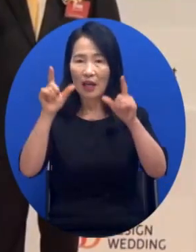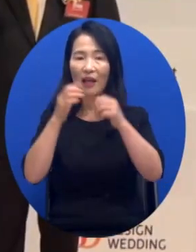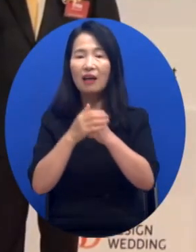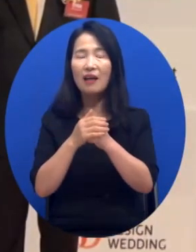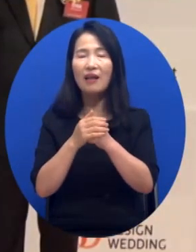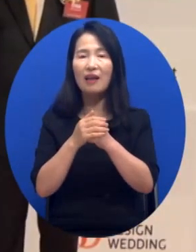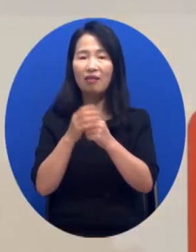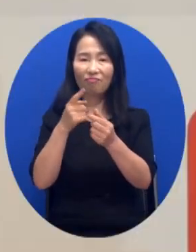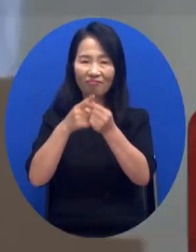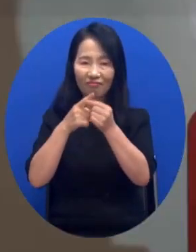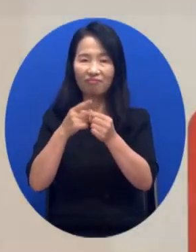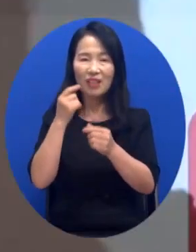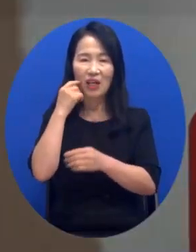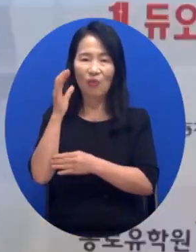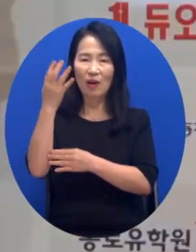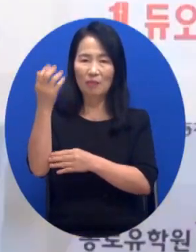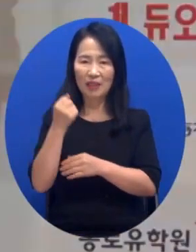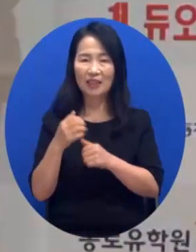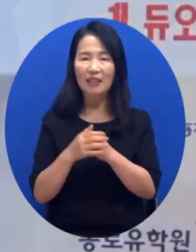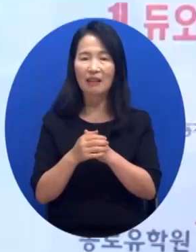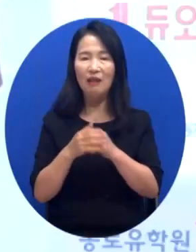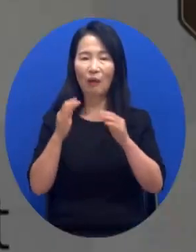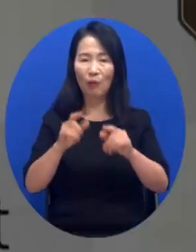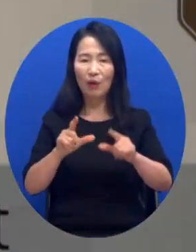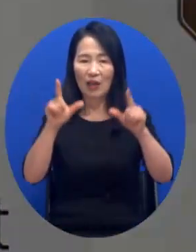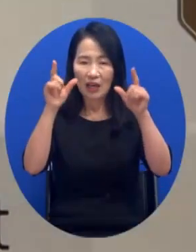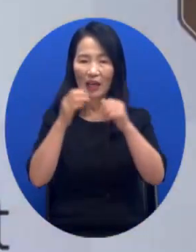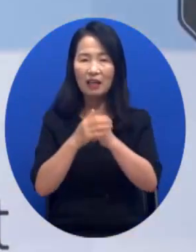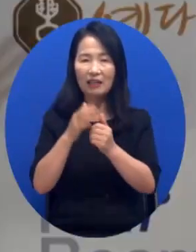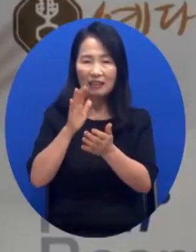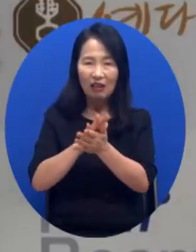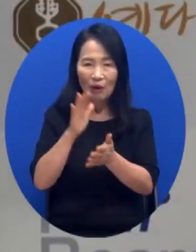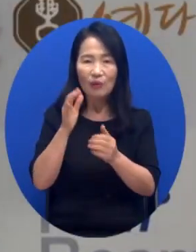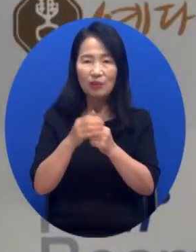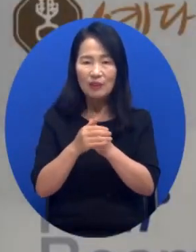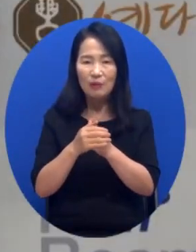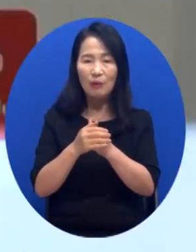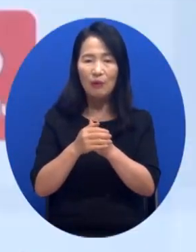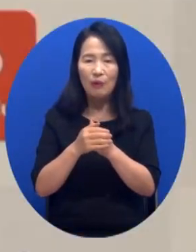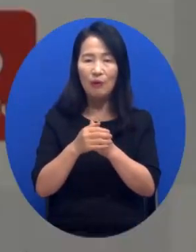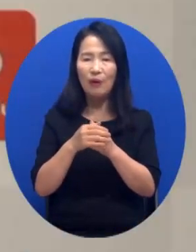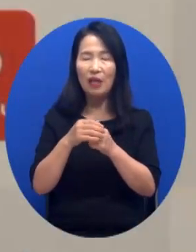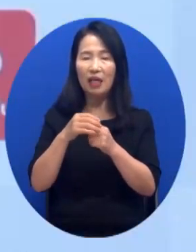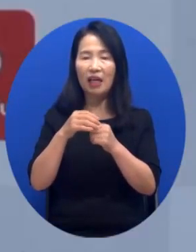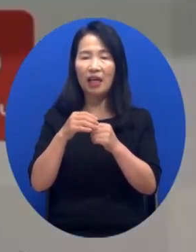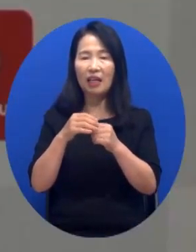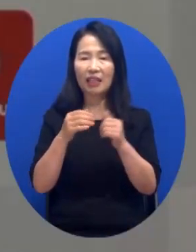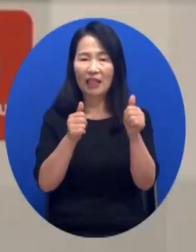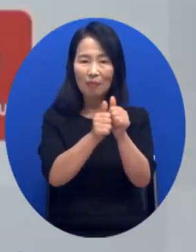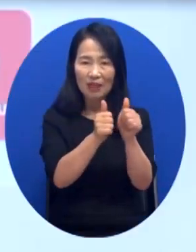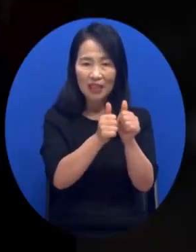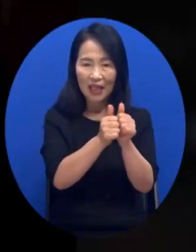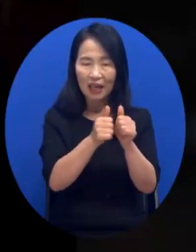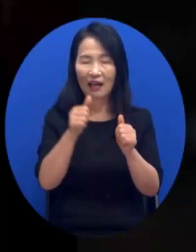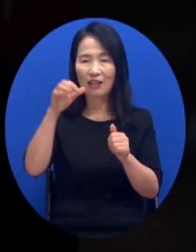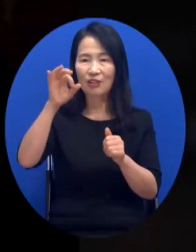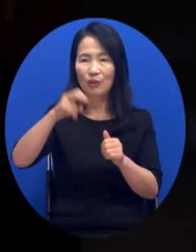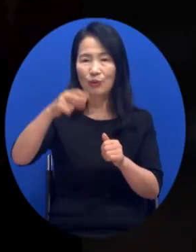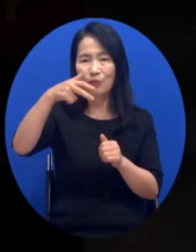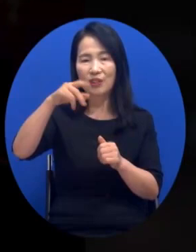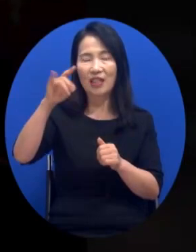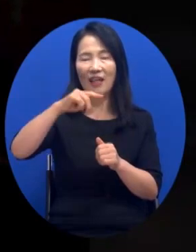영광을 안았습니다. 이 밖에도 올해의 핫 아이콘에 싹쓸이, 남자 예능인의 유재석